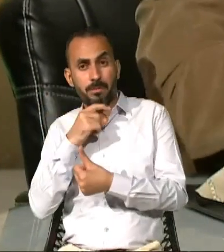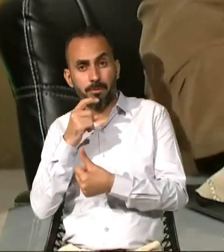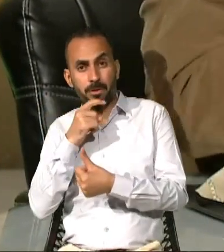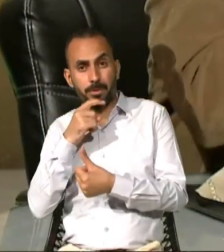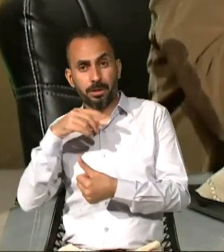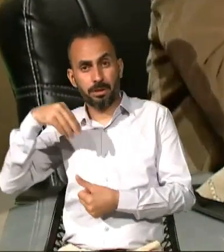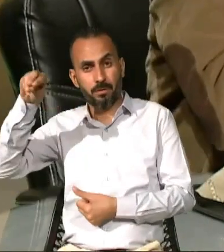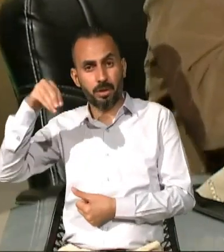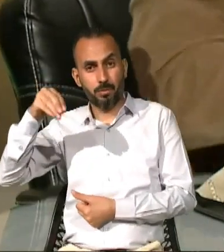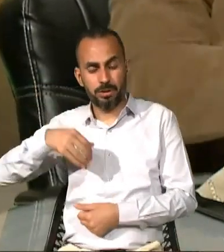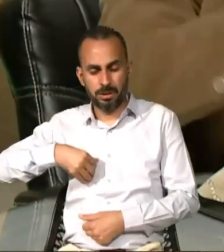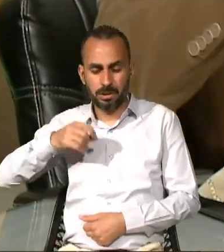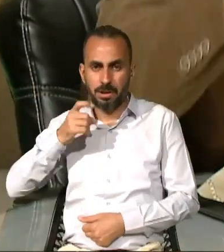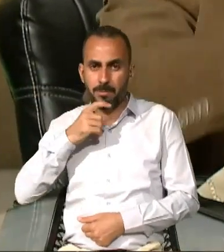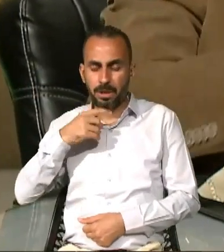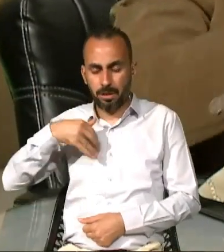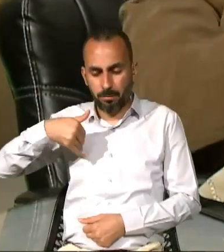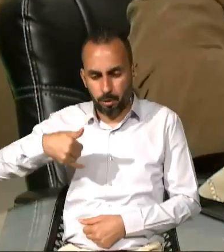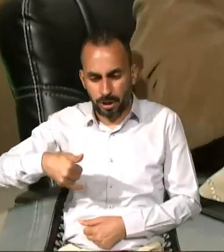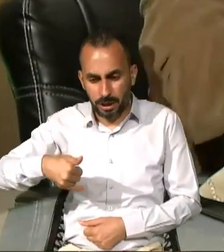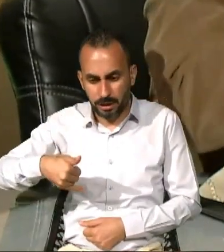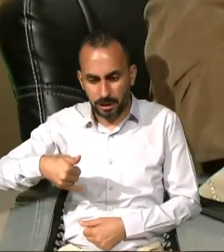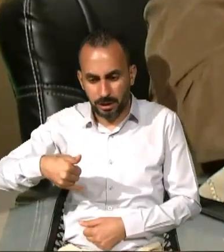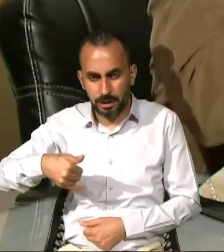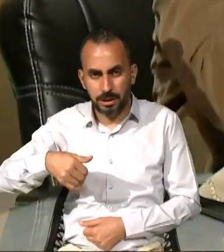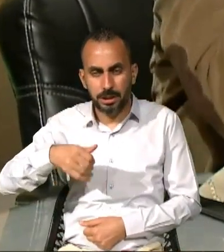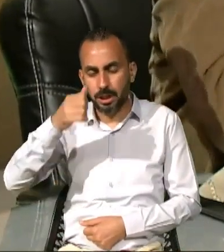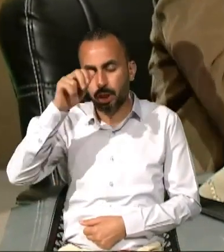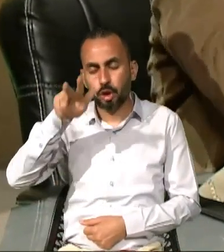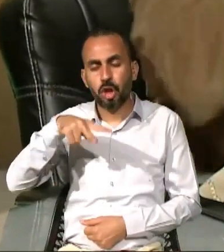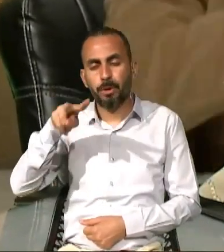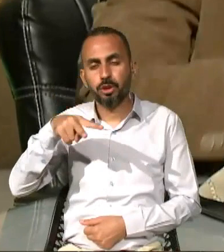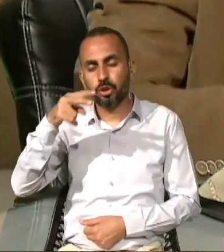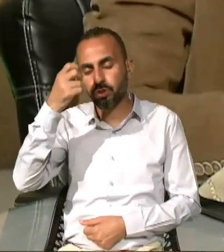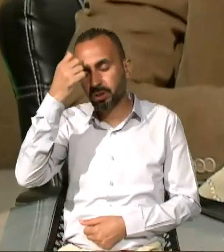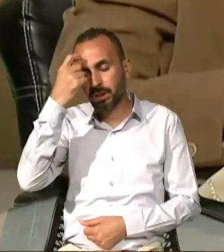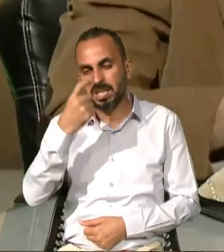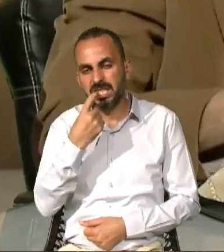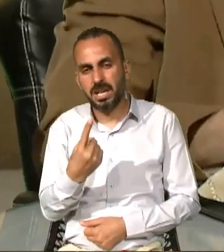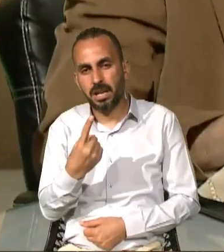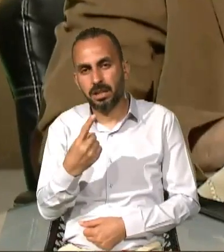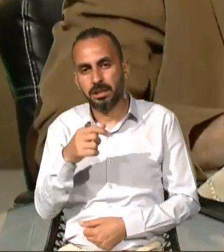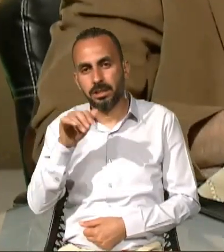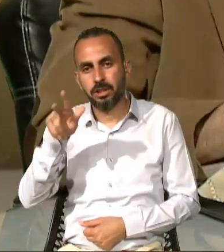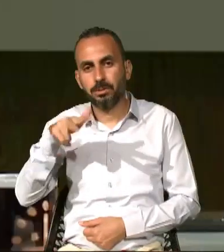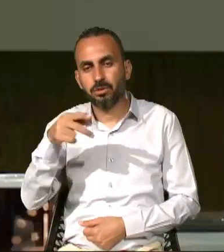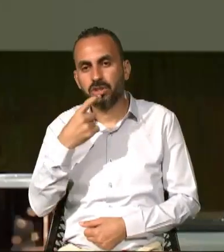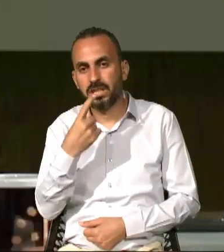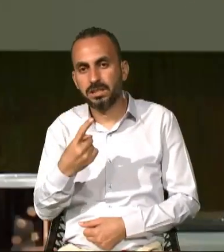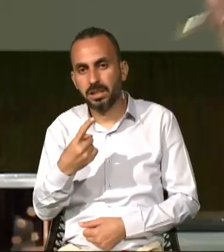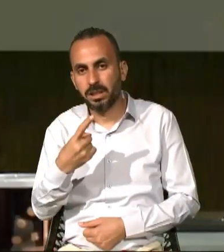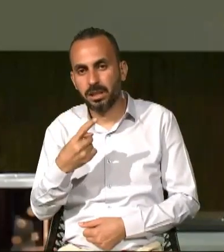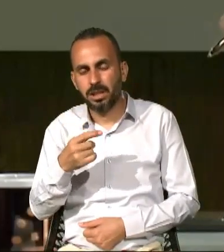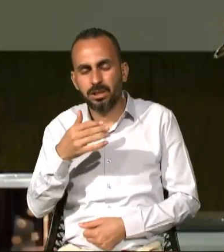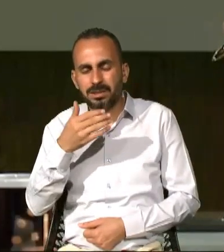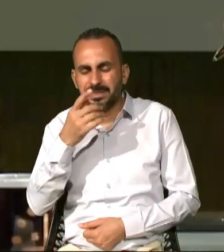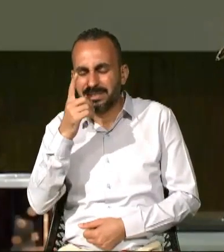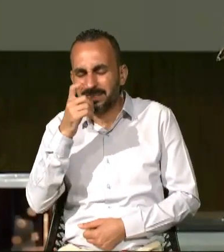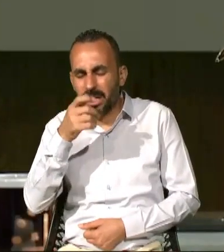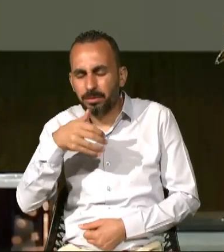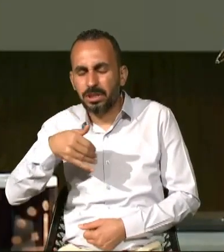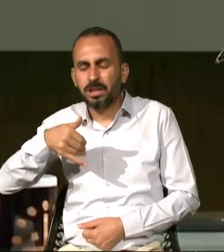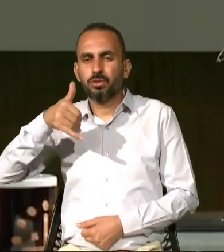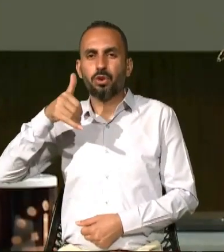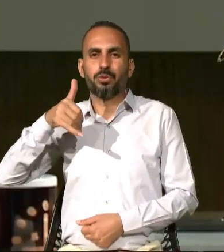18 سنة لم تقدر أن تنتصب البتة. يبقى هنا أقدر ربطها الشيطان